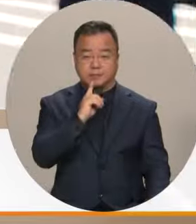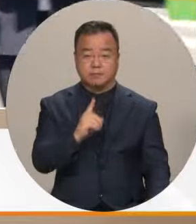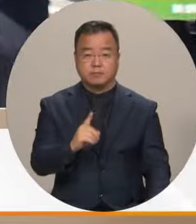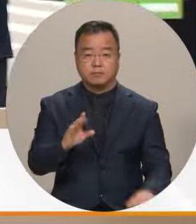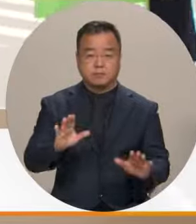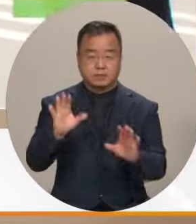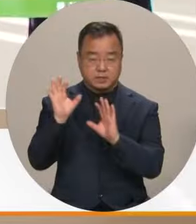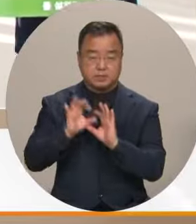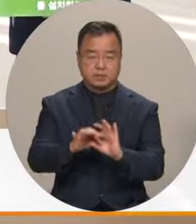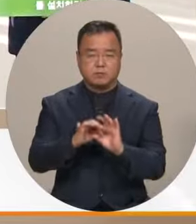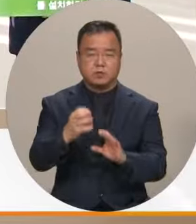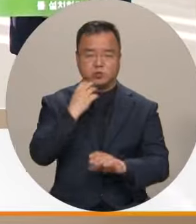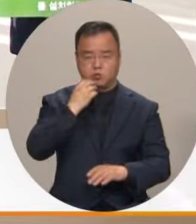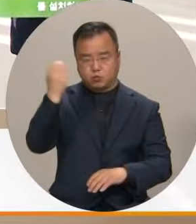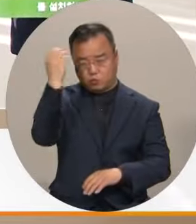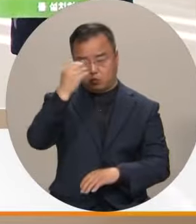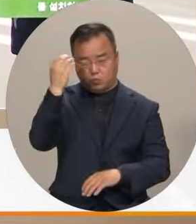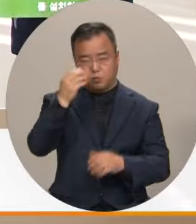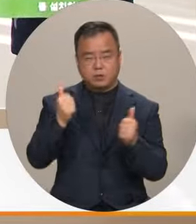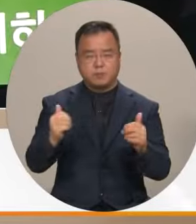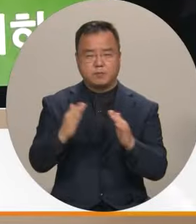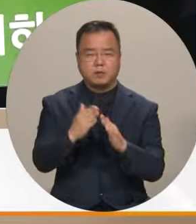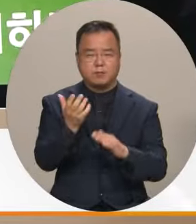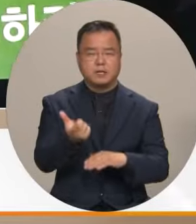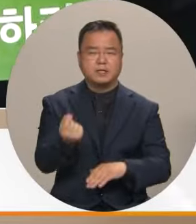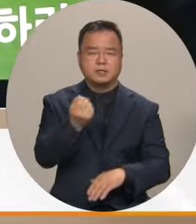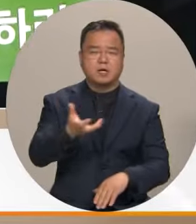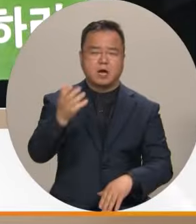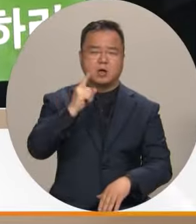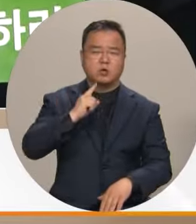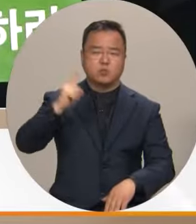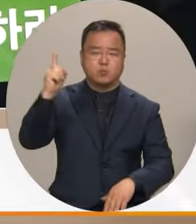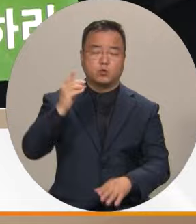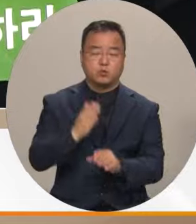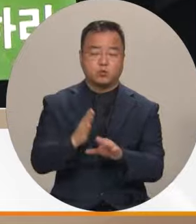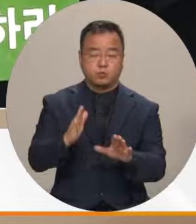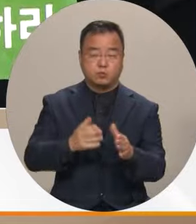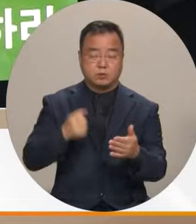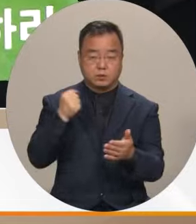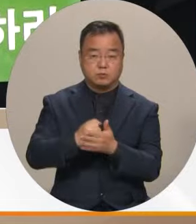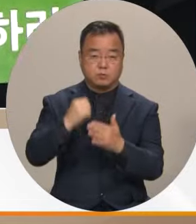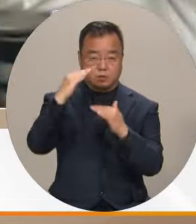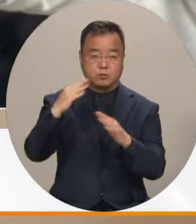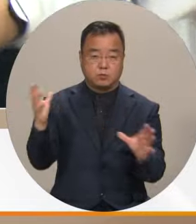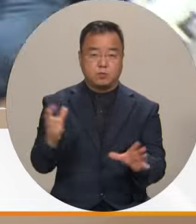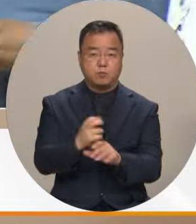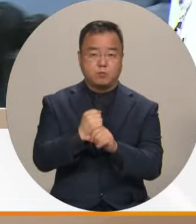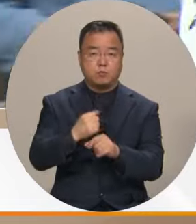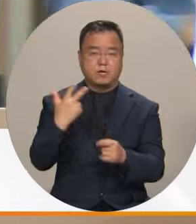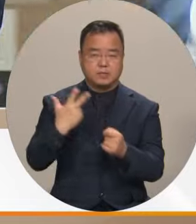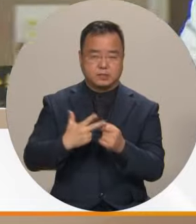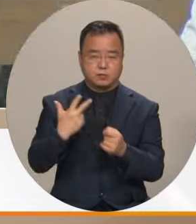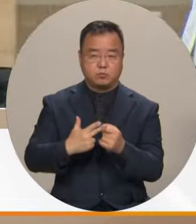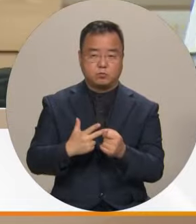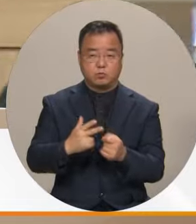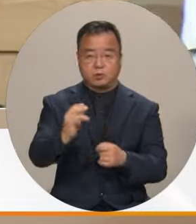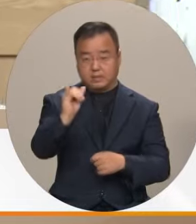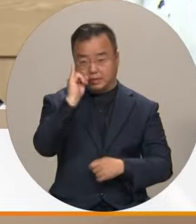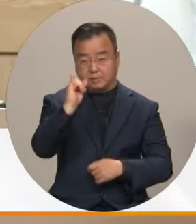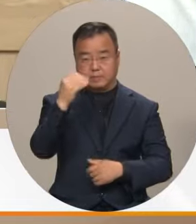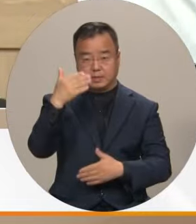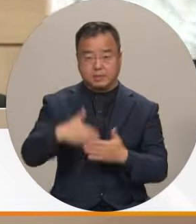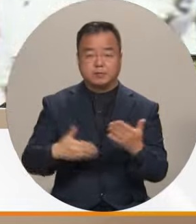어이어서 서울고법 즉시항고 사건은 오늘 판결 인한 소송을 포함을 해서 모두 일곱 개기 때문에 나머지